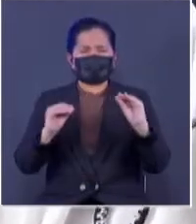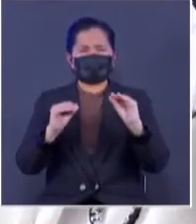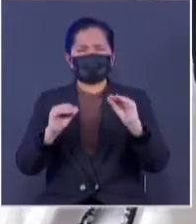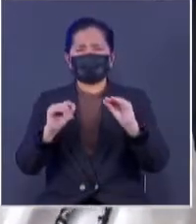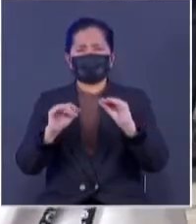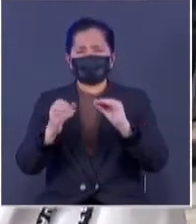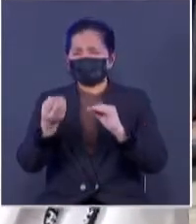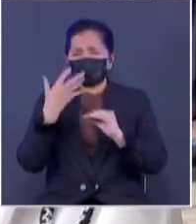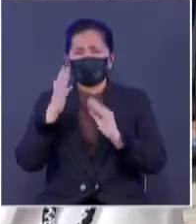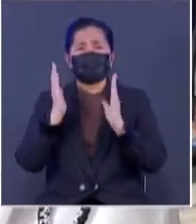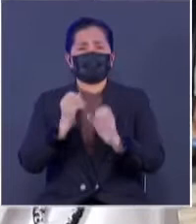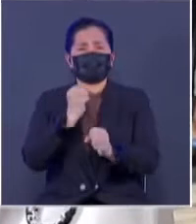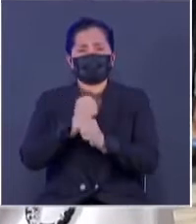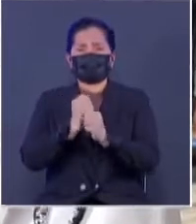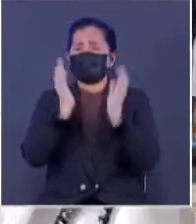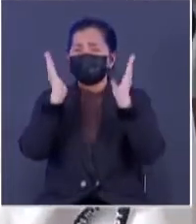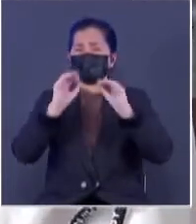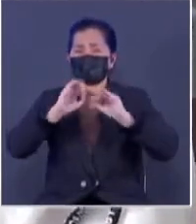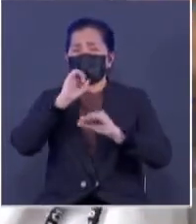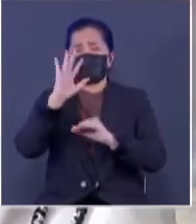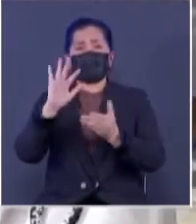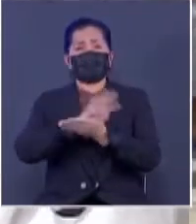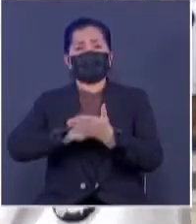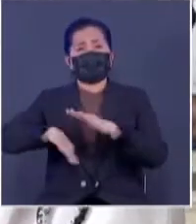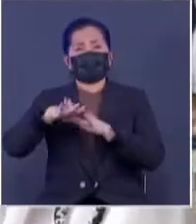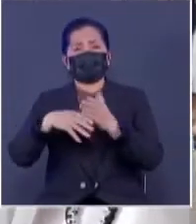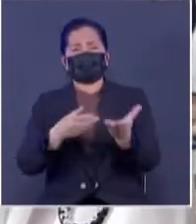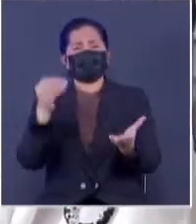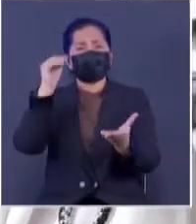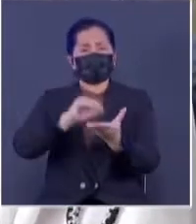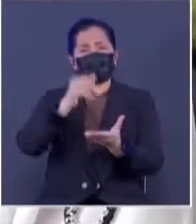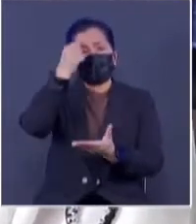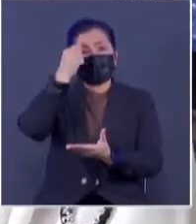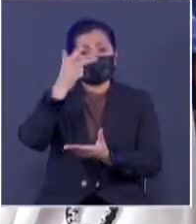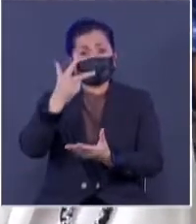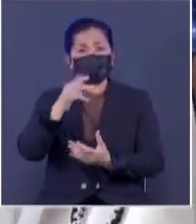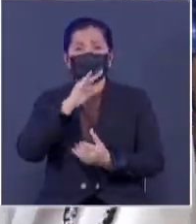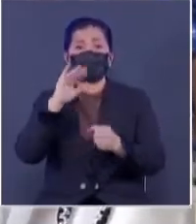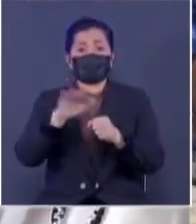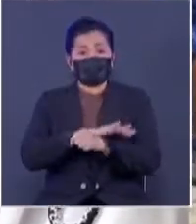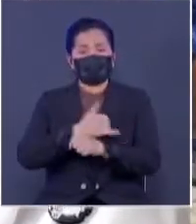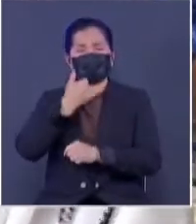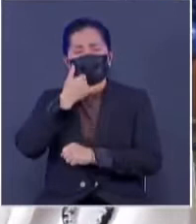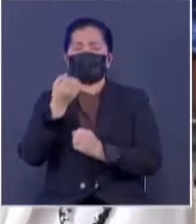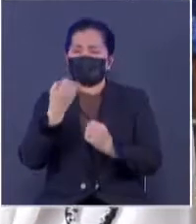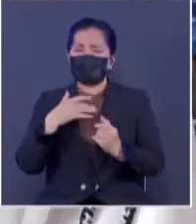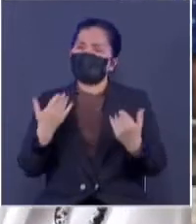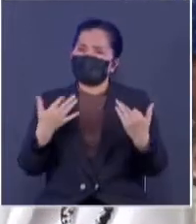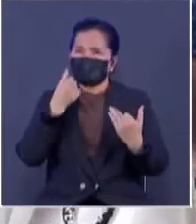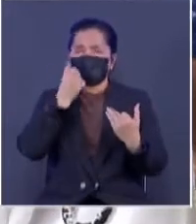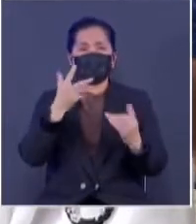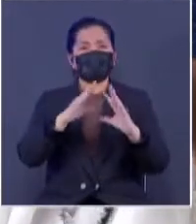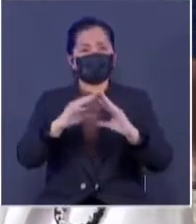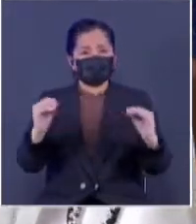อกับพนักงานประชาสัมพันธ์บอกว่าให้ยื่นเอกสารใส่กล่อง3วันถ้าเอกสารไม่ครบเจ้าหน้าที่จะติดต่อกลับแต่3วันเขาไม่